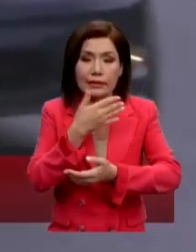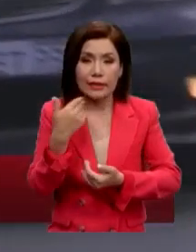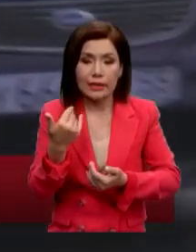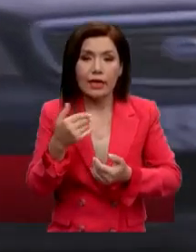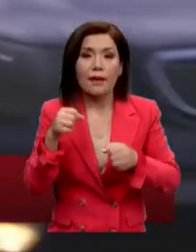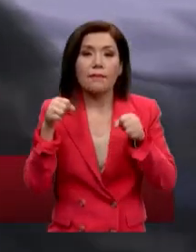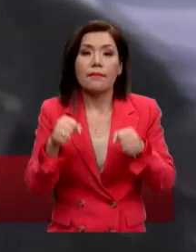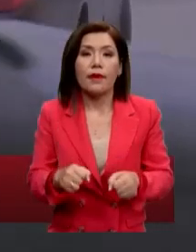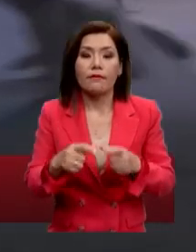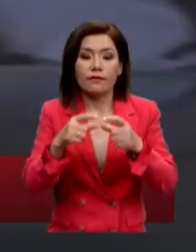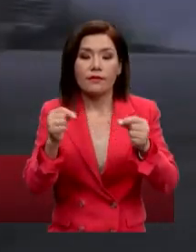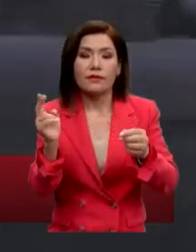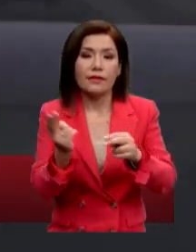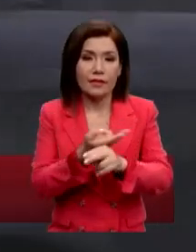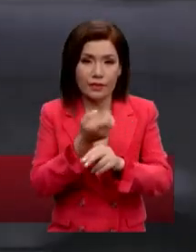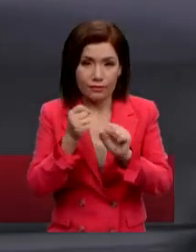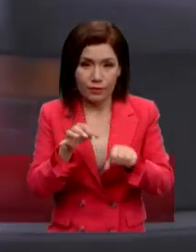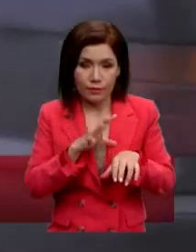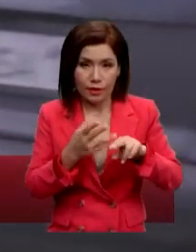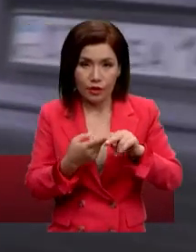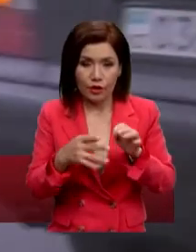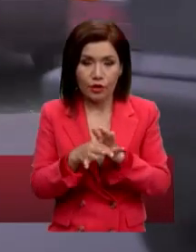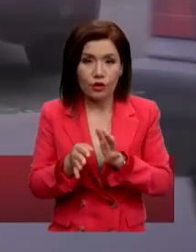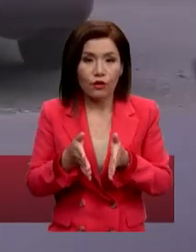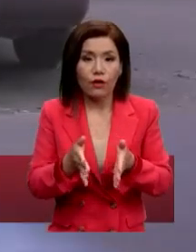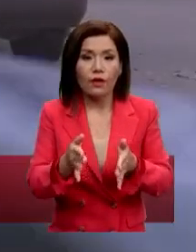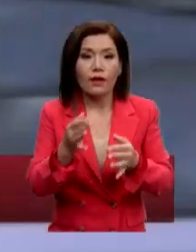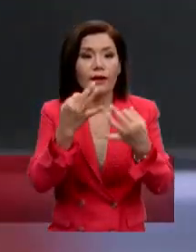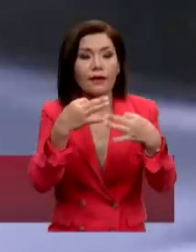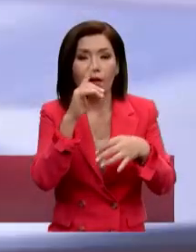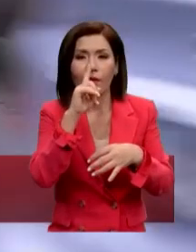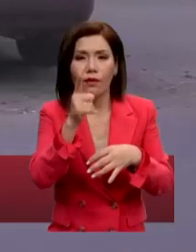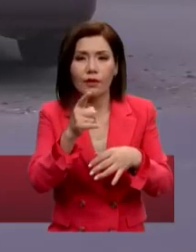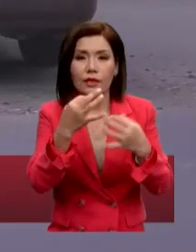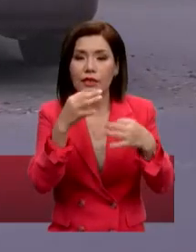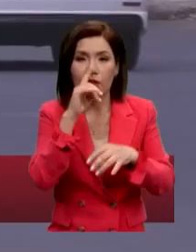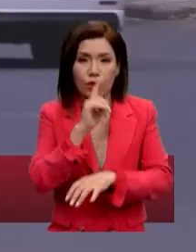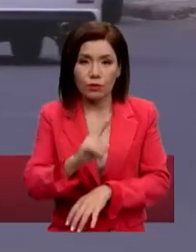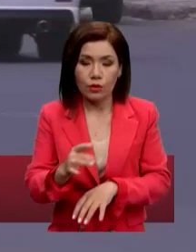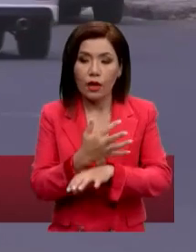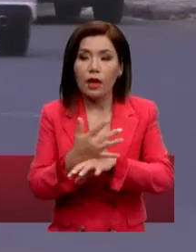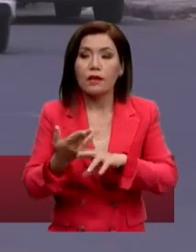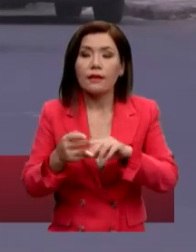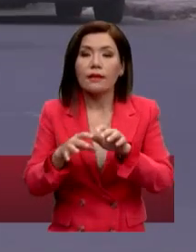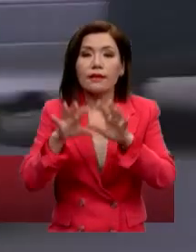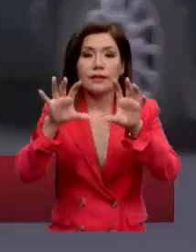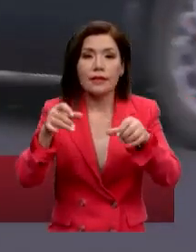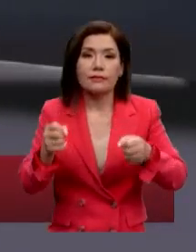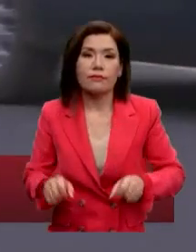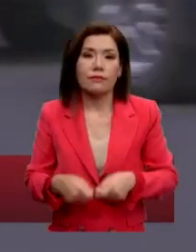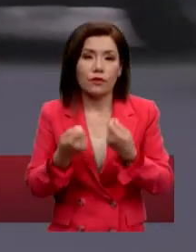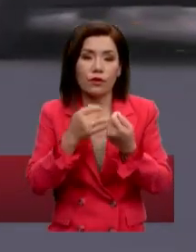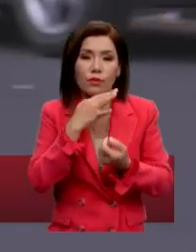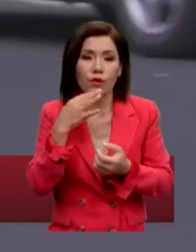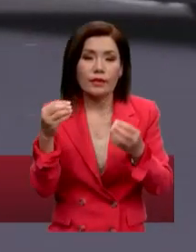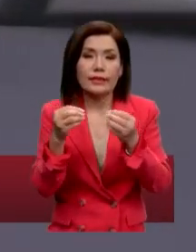айырылады. Темір тұлпар тізгіндеуге бір жылға дейін рұқсат берілмейді. Бұған дейін ескертуді елемей, заңды белден басқандар 10